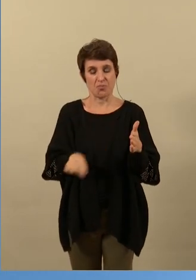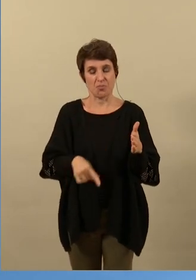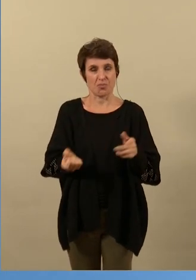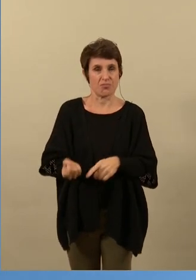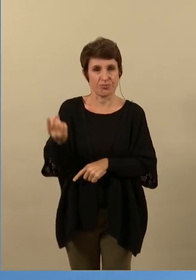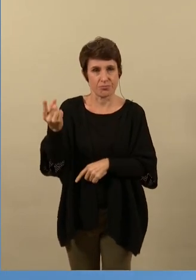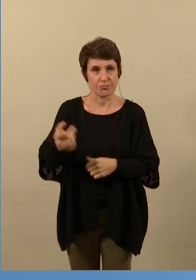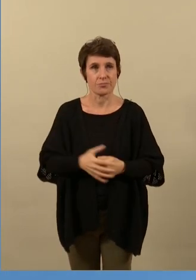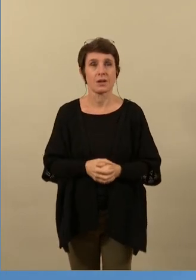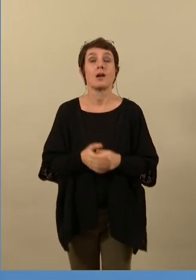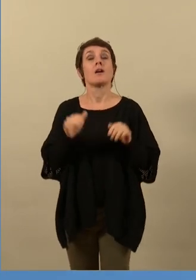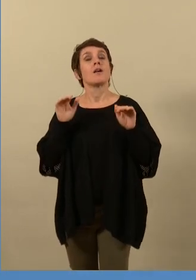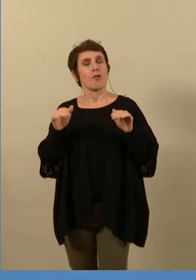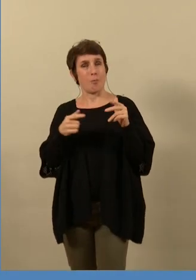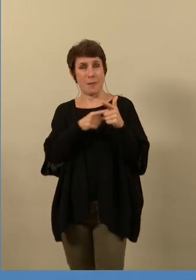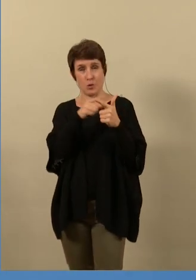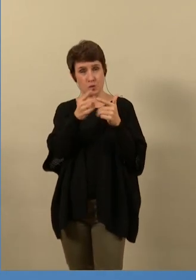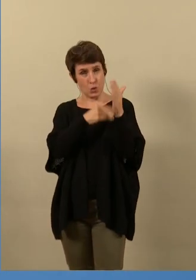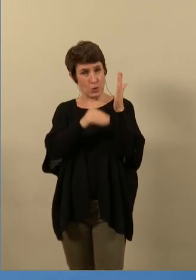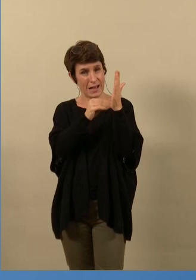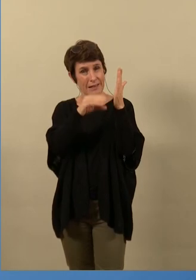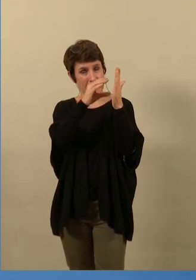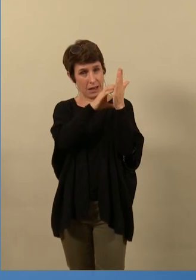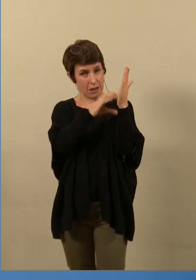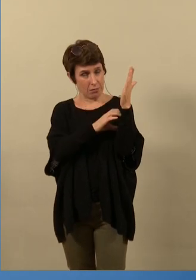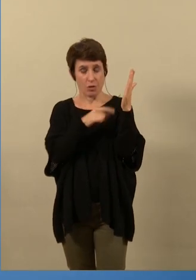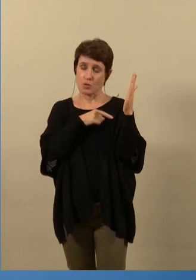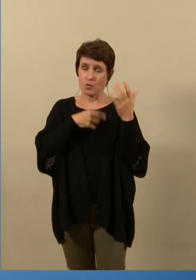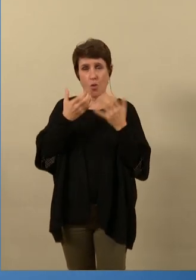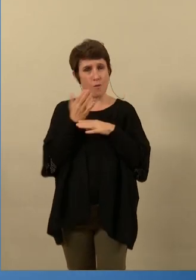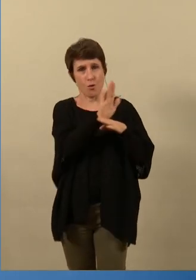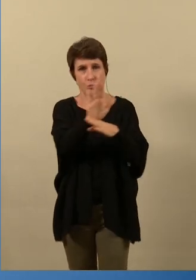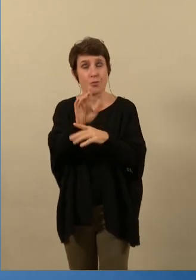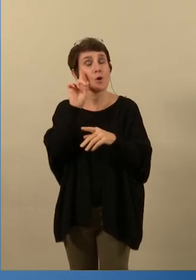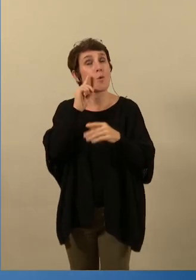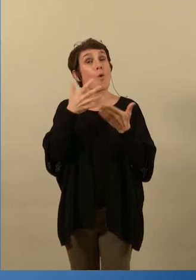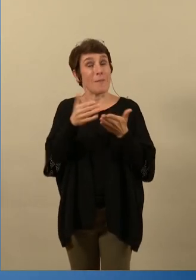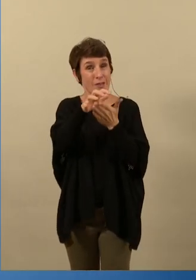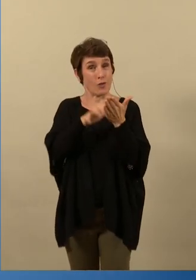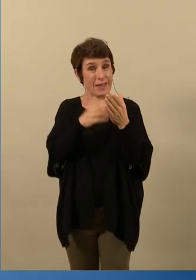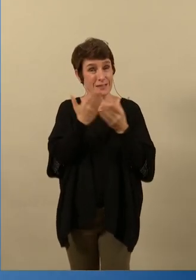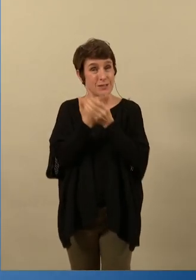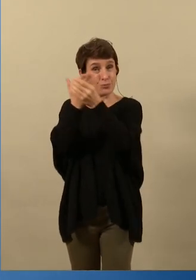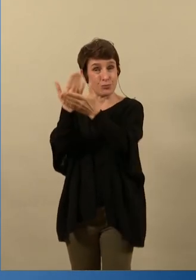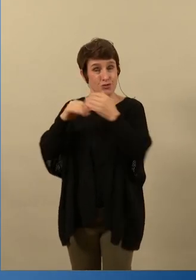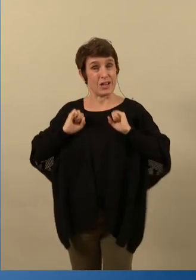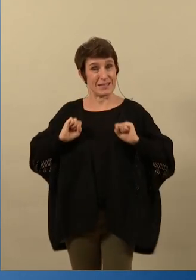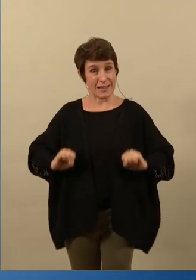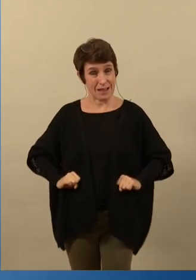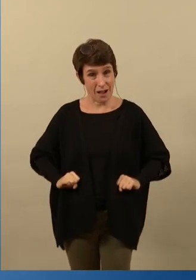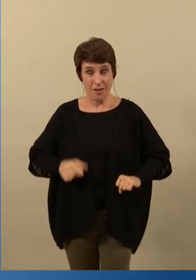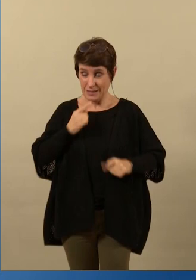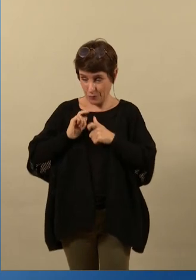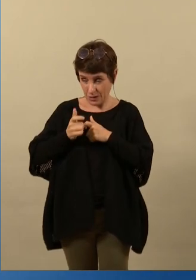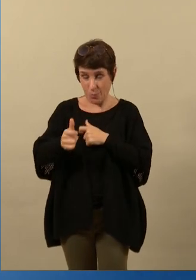articles sur lequel nous aimerions revenir excusez-moi puisque le texte est maintenant au Sénat et que le processus n'est pas tout à fait terminé même